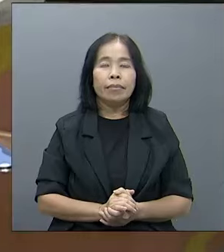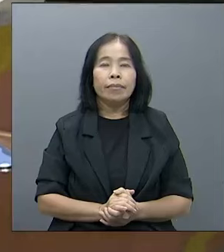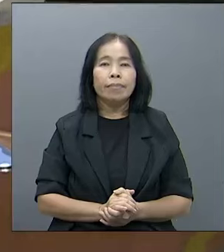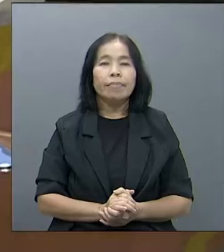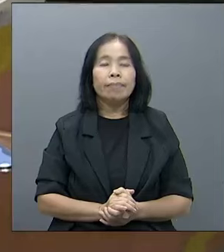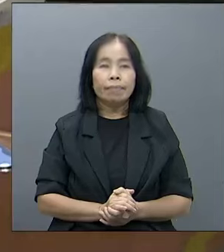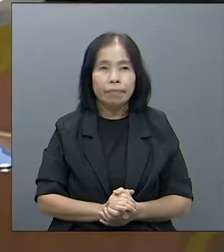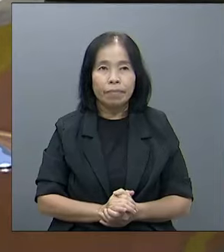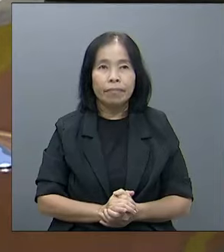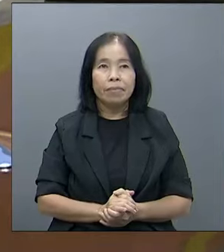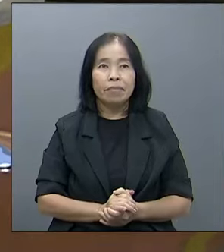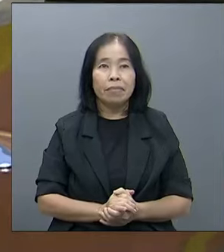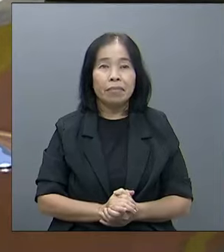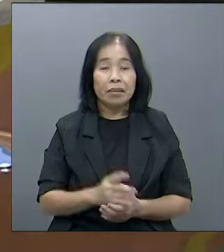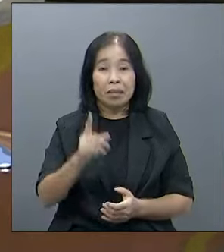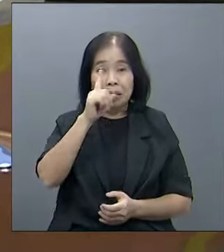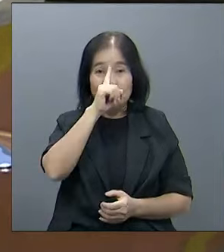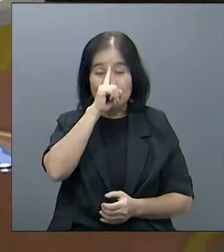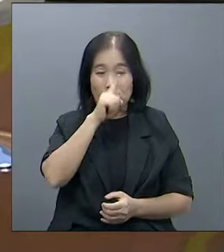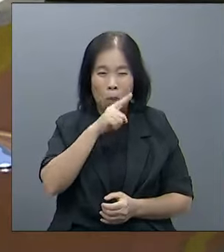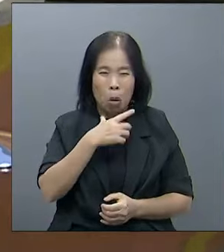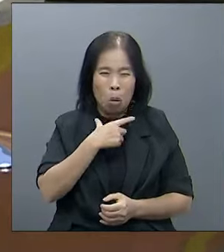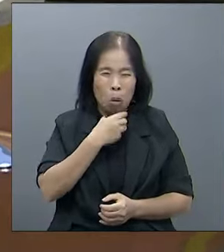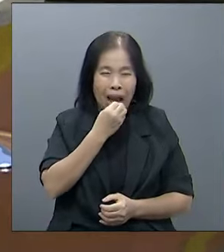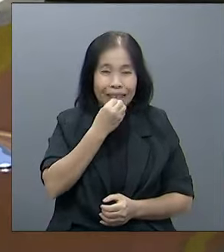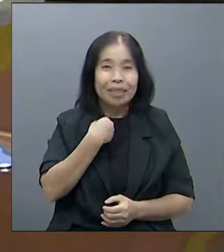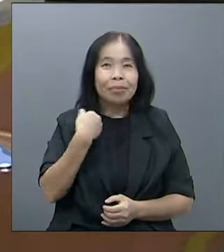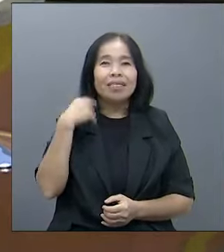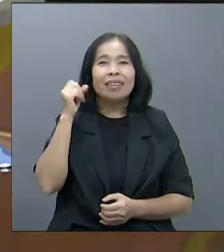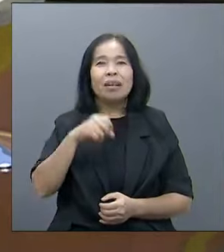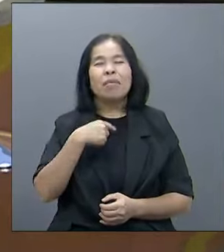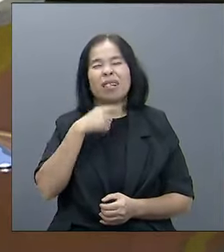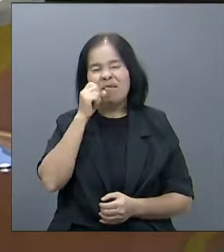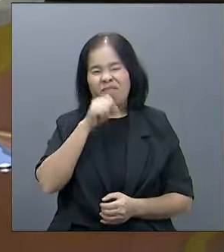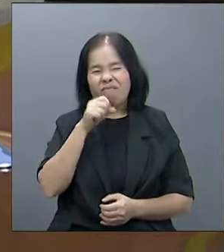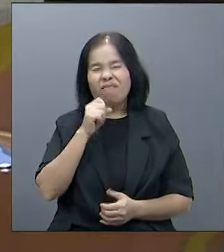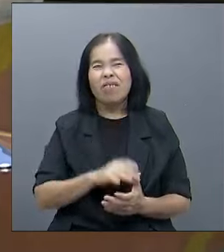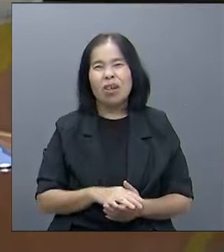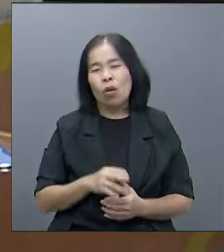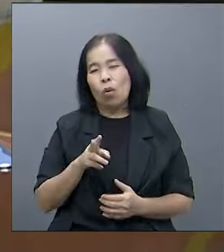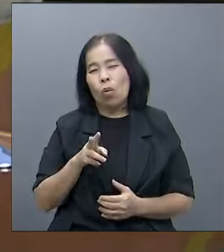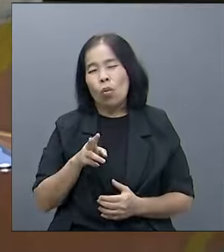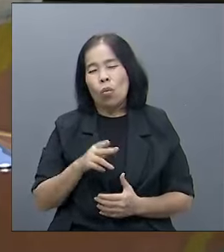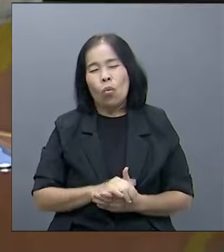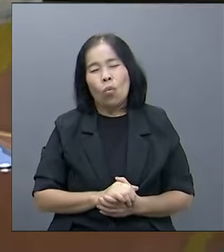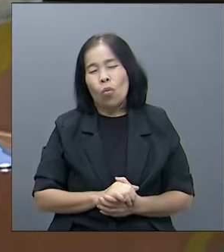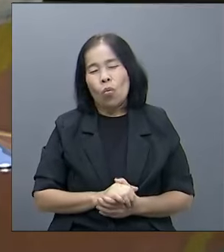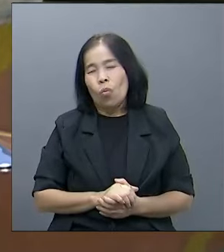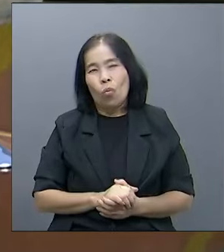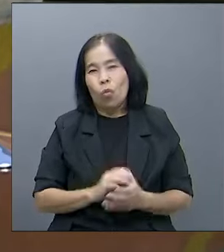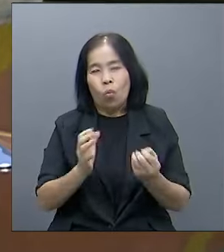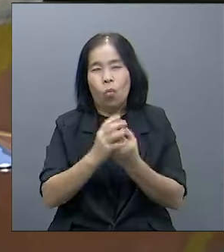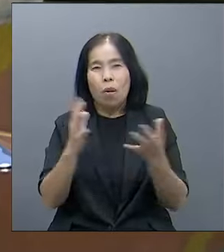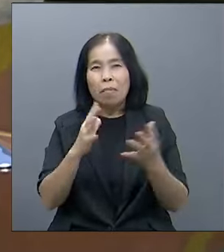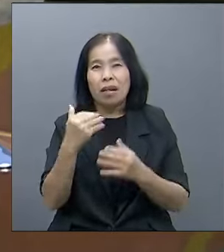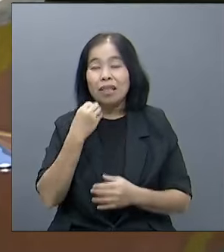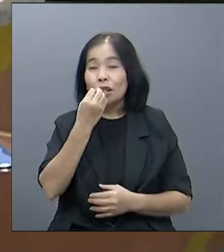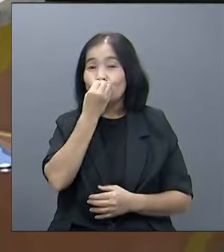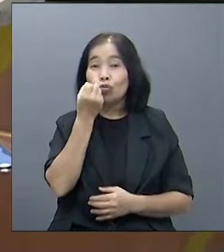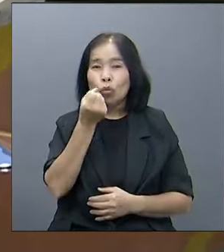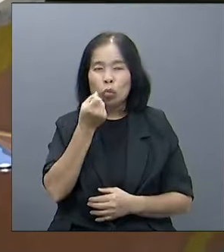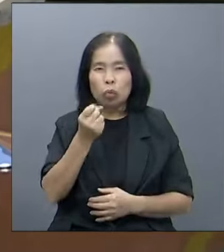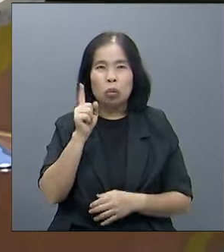คุณยุ้ยชมัยพรบอกว่าผักน่ากินอีกแล้ว ใช่เมื่อกี้เห็นผักคอสของคุณอานัทโอ้น่ากินมากเลยค่ะคุณผู้ชม แต่กินผักสดเนี่ยคือก็ต้อง